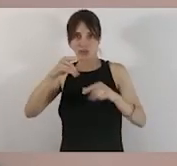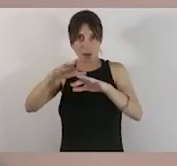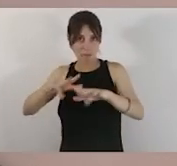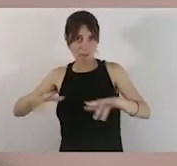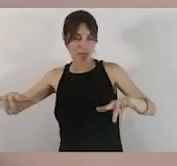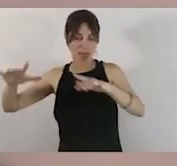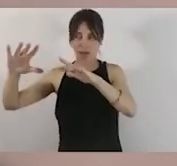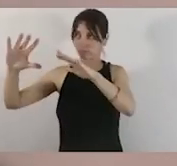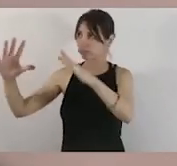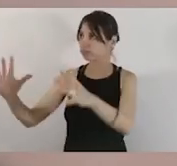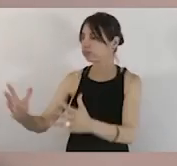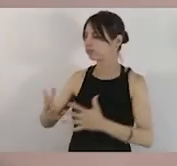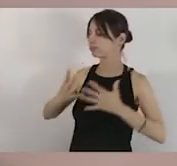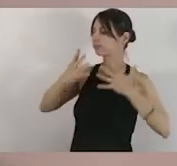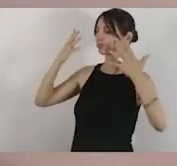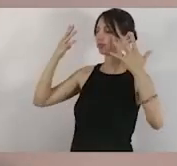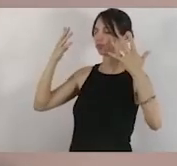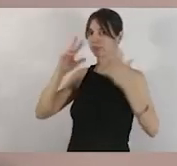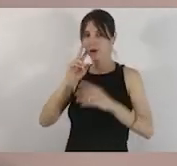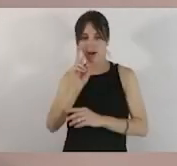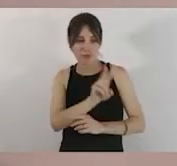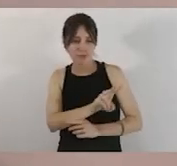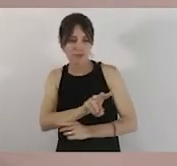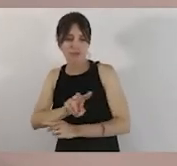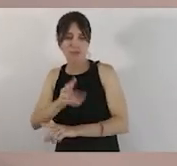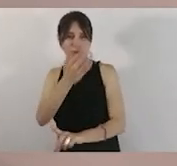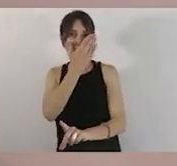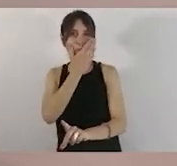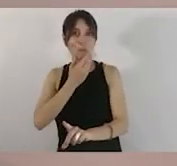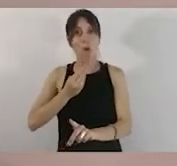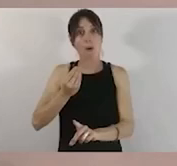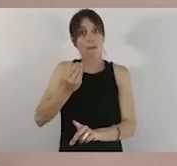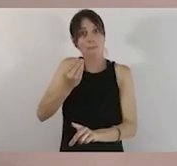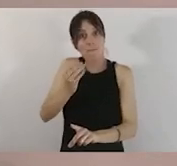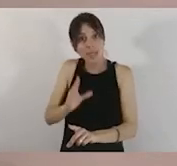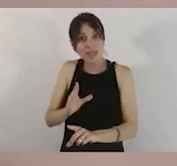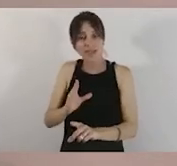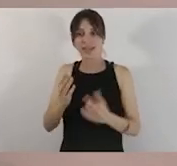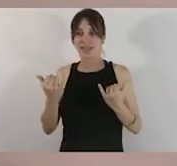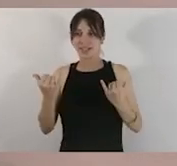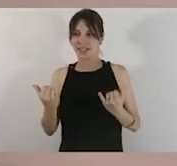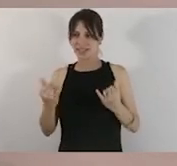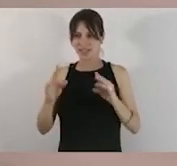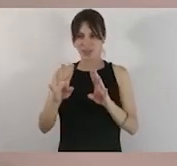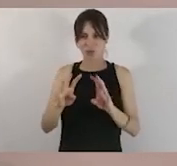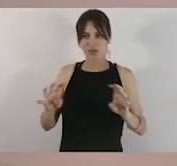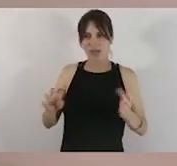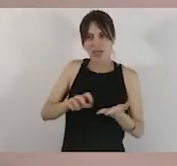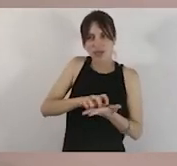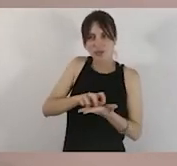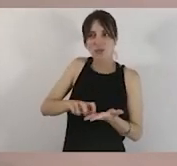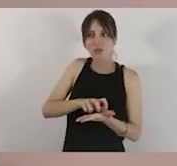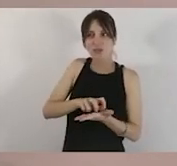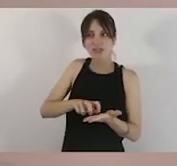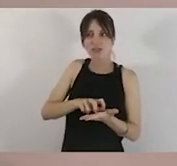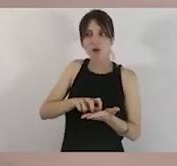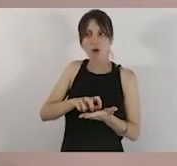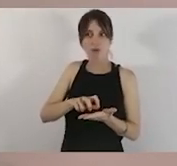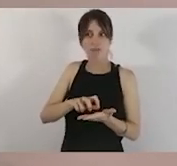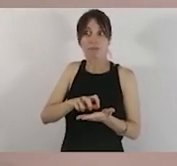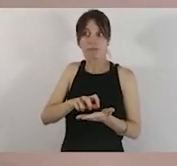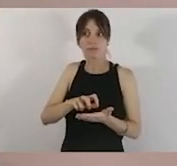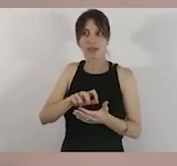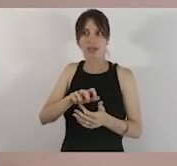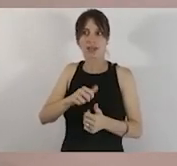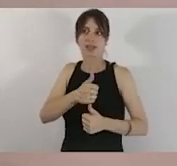la beauté de ce site, mais on y vient assez souvent tous les deux, et le conseil d'arrondissement est assez assidu pour revenir sur l'île. Tout ce que vous avez